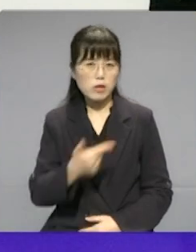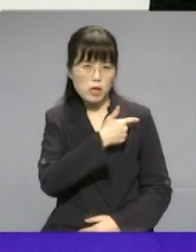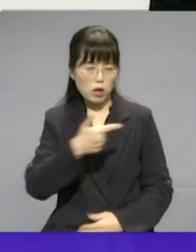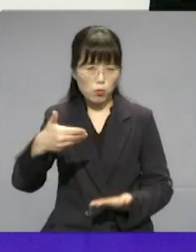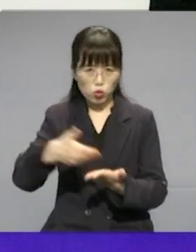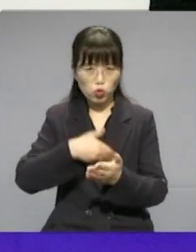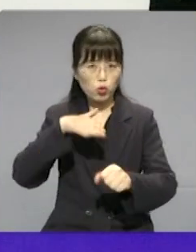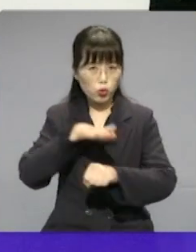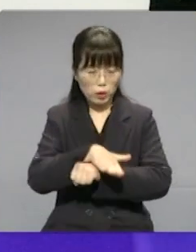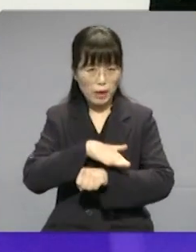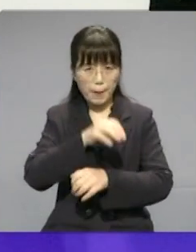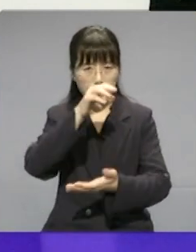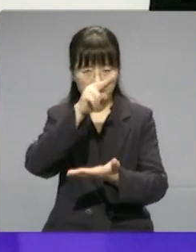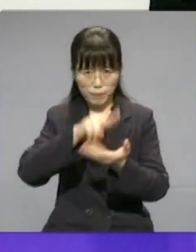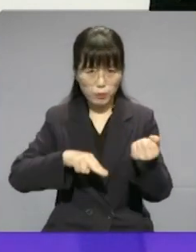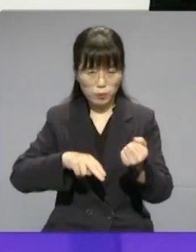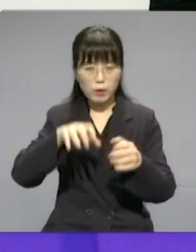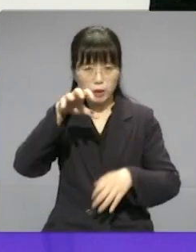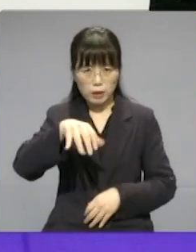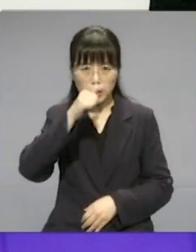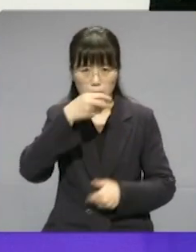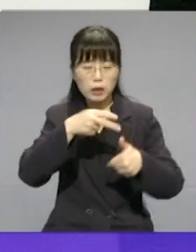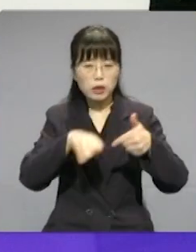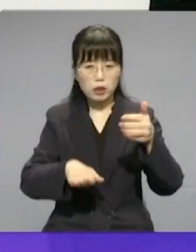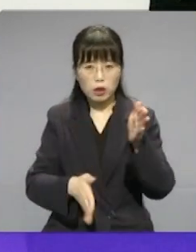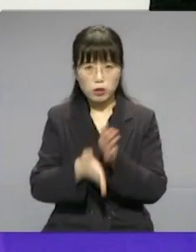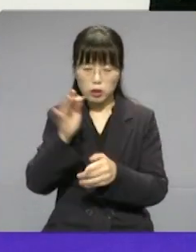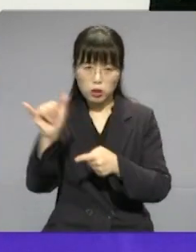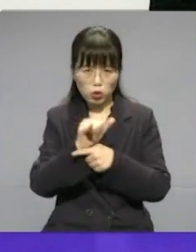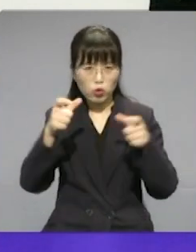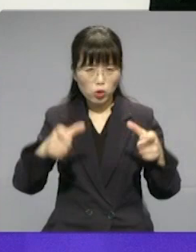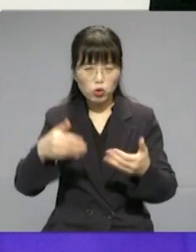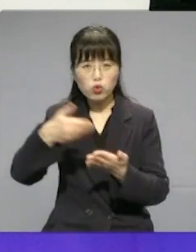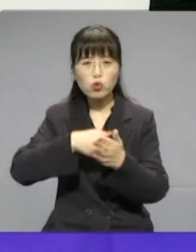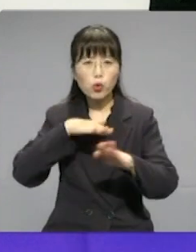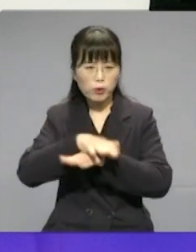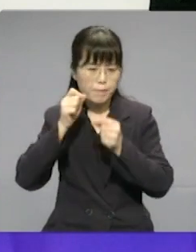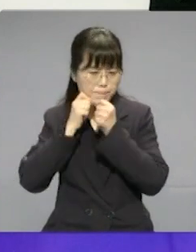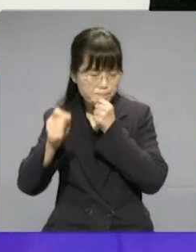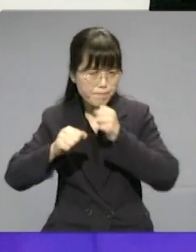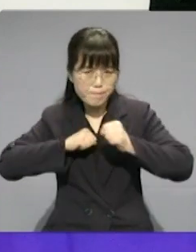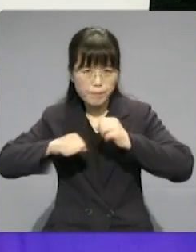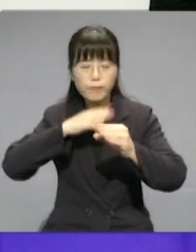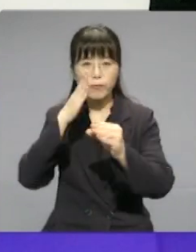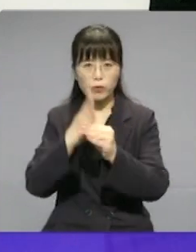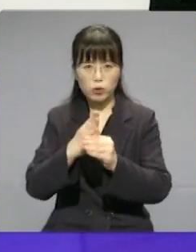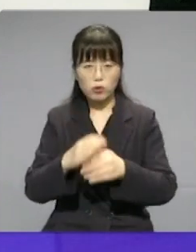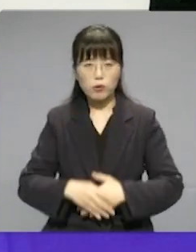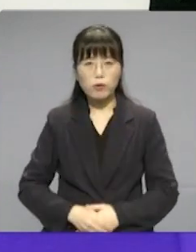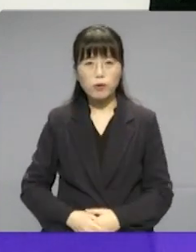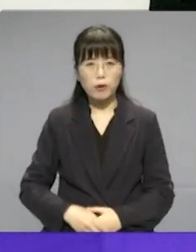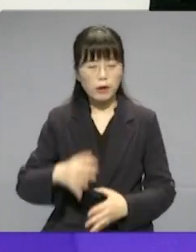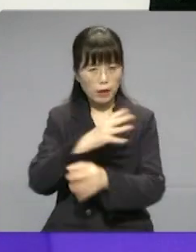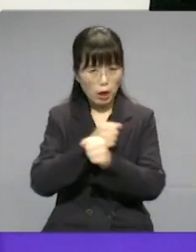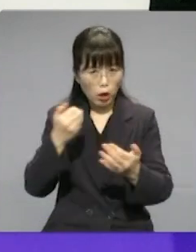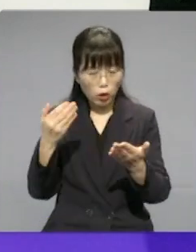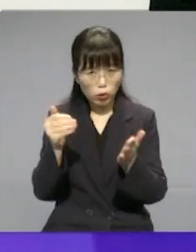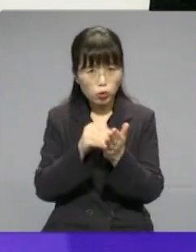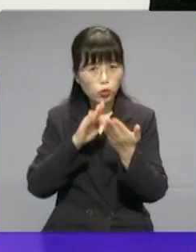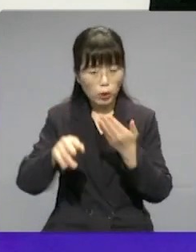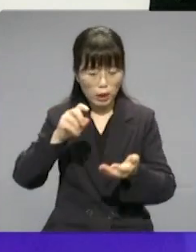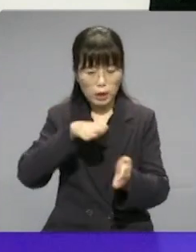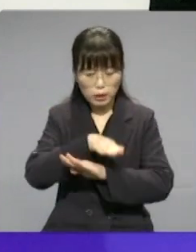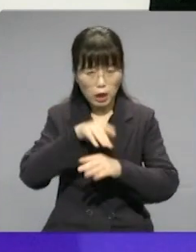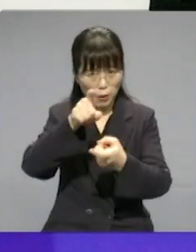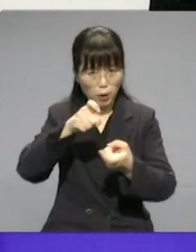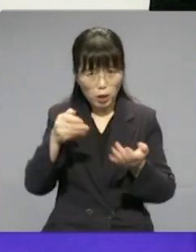대규모 중고차 수출 매매 단지가 있는 인천시 연수구에서 중고차 사기가 극성입니다. 계약서를 쓰고 차량을 받은